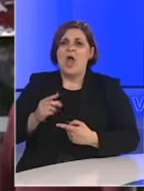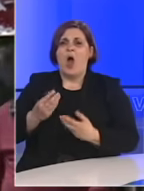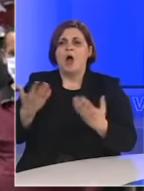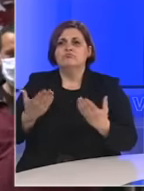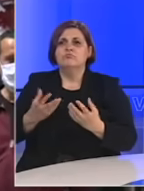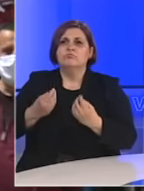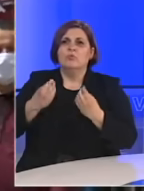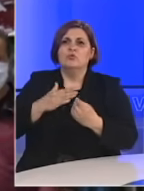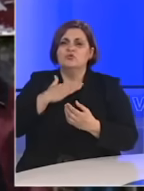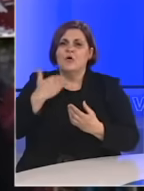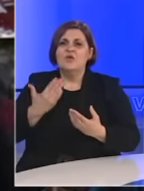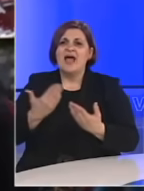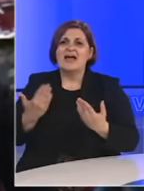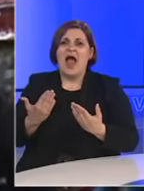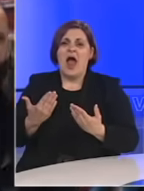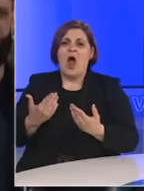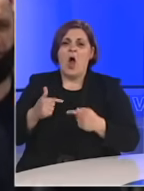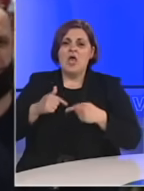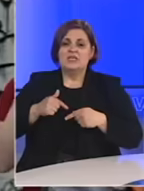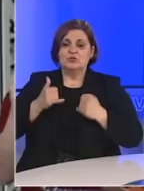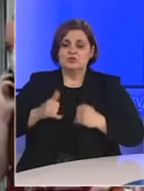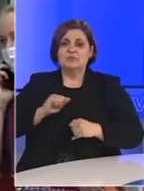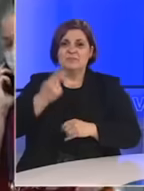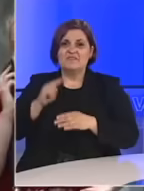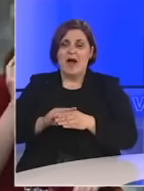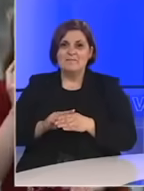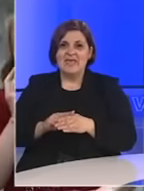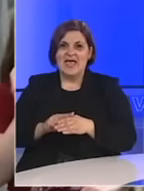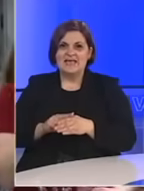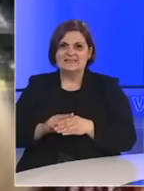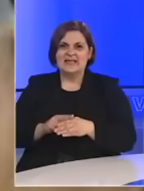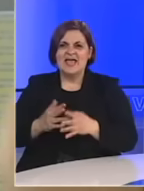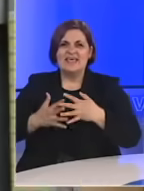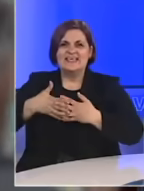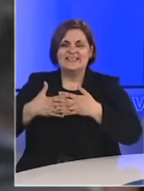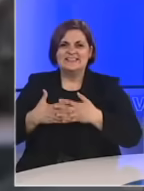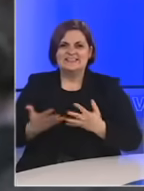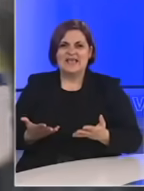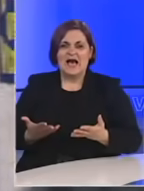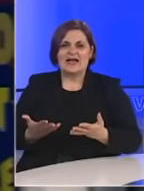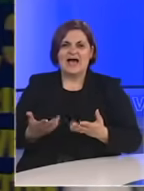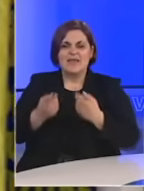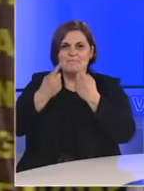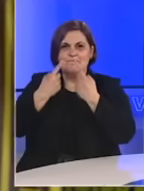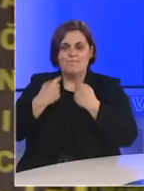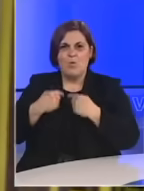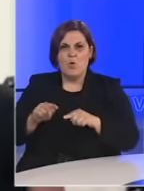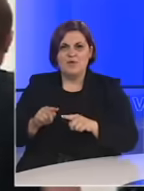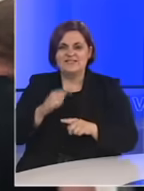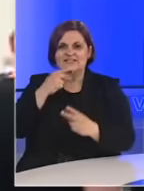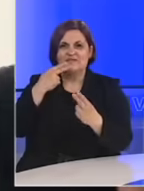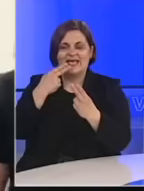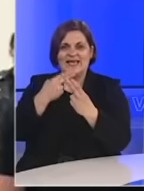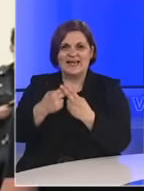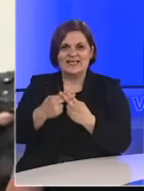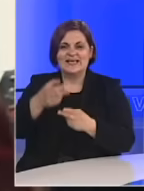kao što postoji u ovih dva mjeseca. Naravno, intenzivirana je saradnja ozbiljno sa Crvenim